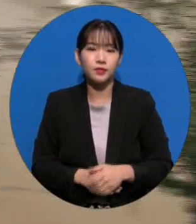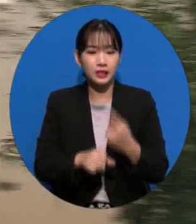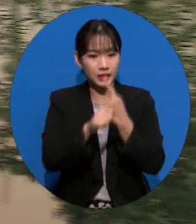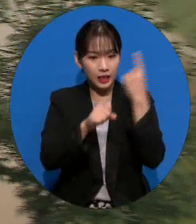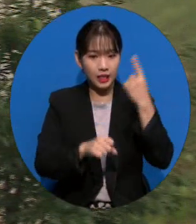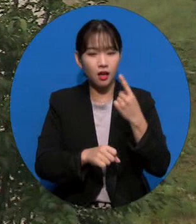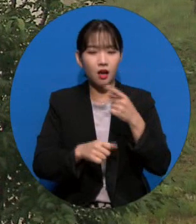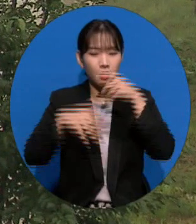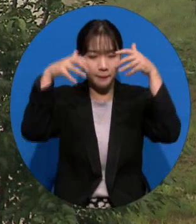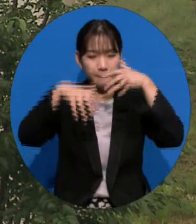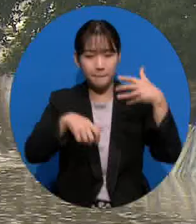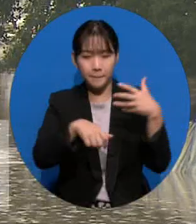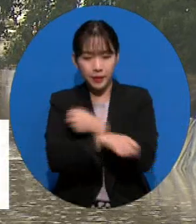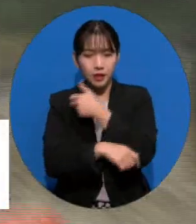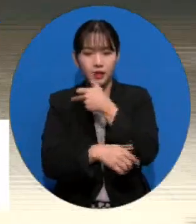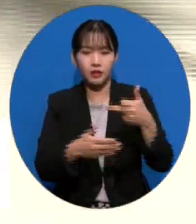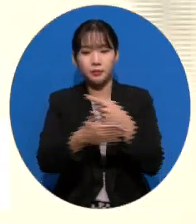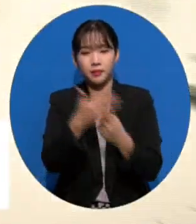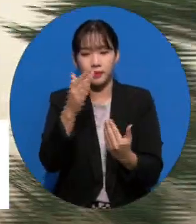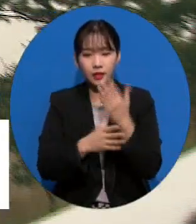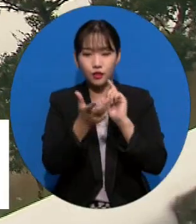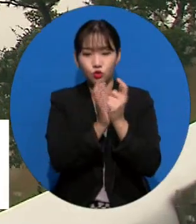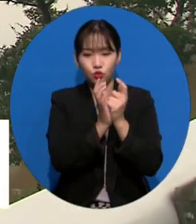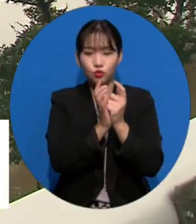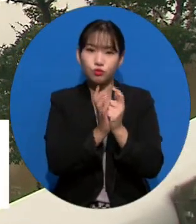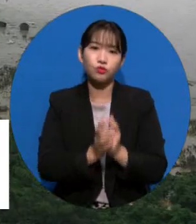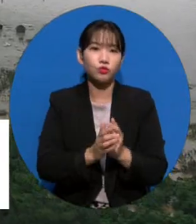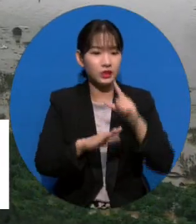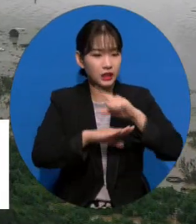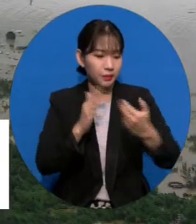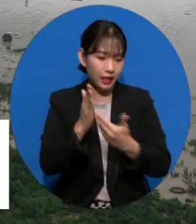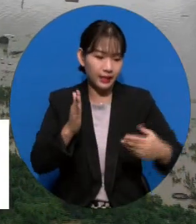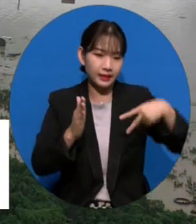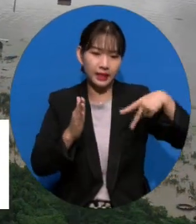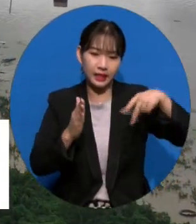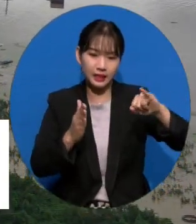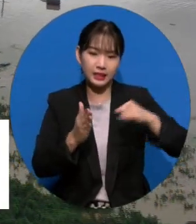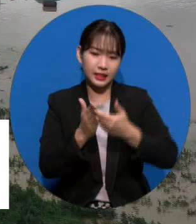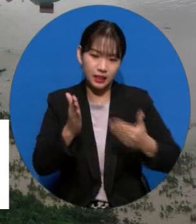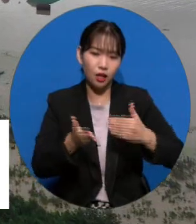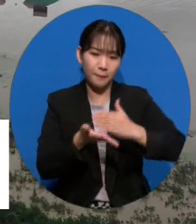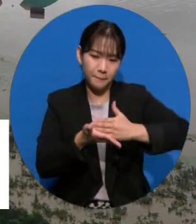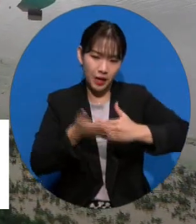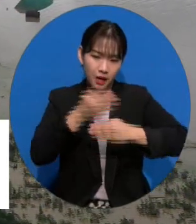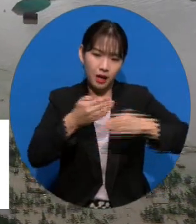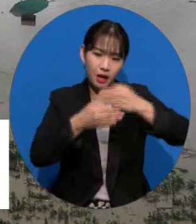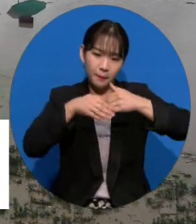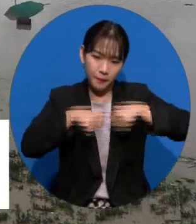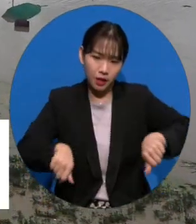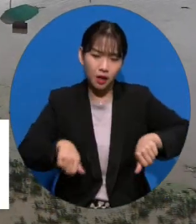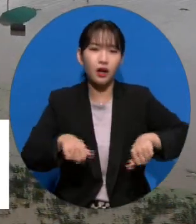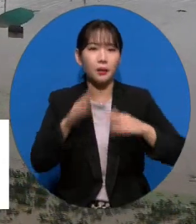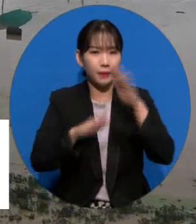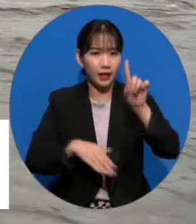지난해 기록적인 폭우로 막대한 피해가 발생한 구례군. 지방 하천인 서시천 제방이 무너지면서 인근 마을이 통째로